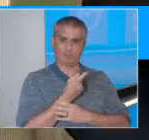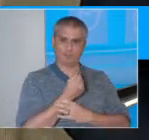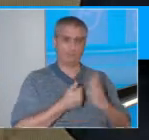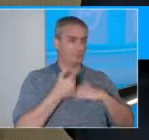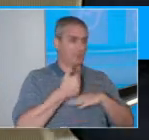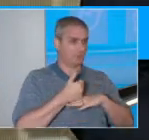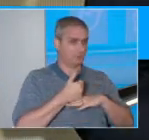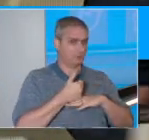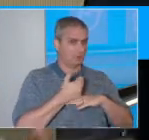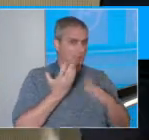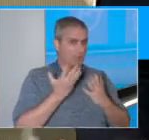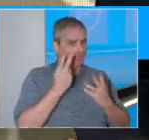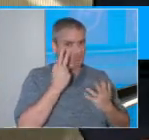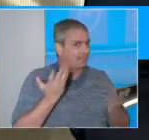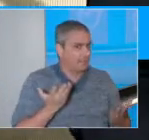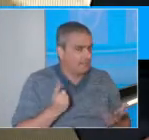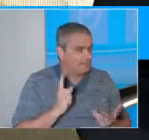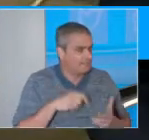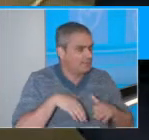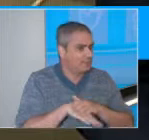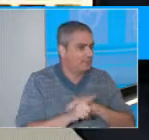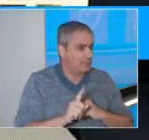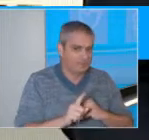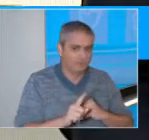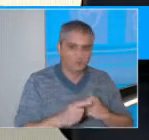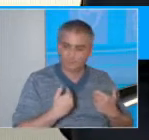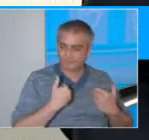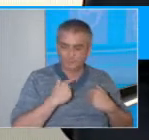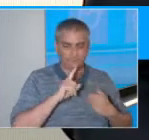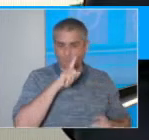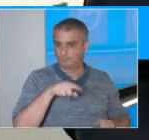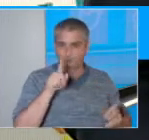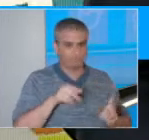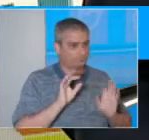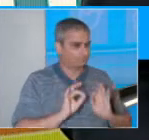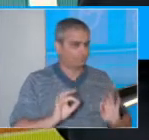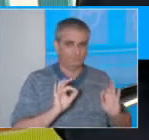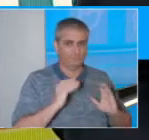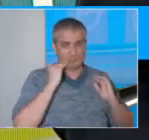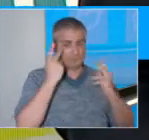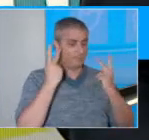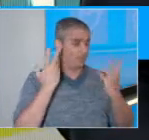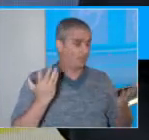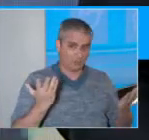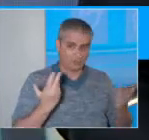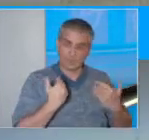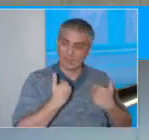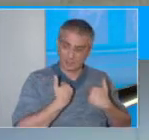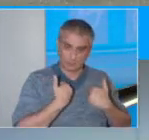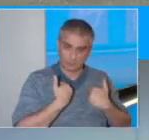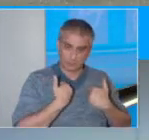בראשותו, איך היא תיראה? מי יישב תחתיו? תראה, אנחנו לא פוסלים ברמה העקרונית,